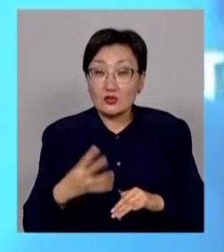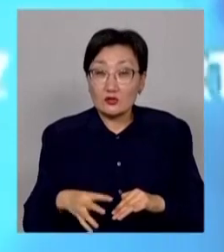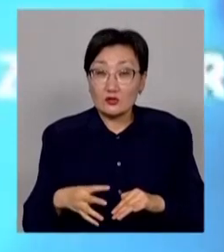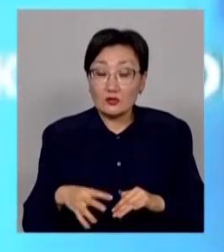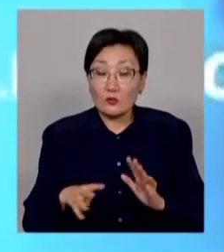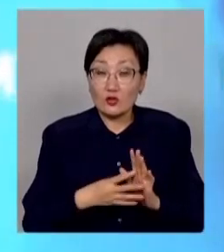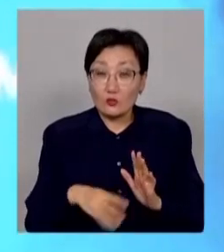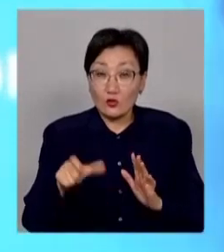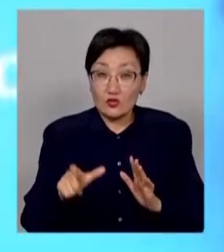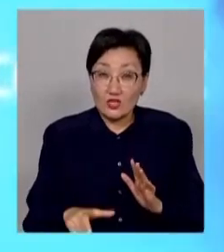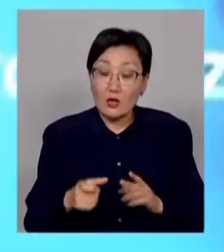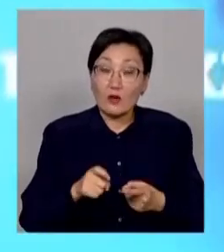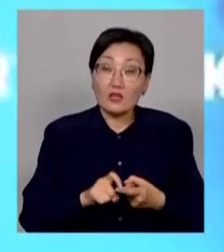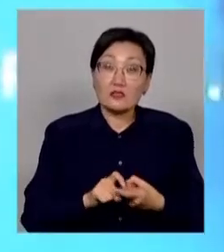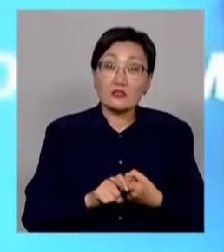1249 адамға қатысты